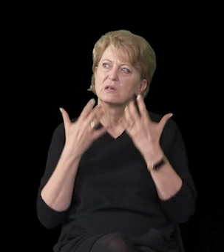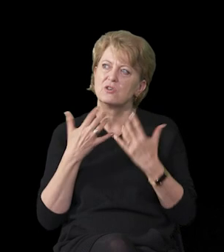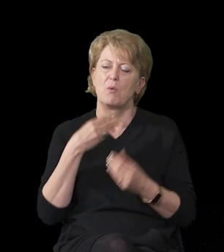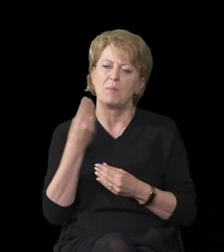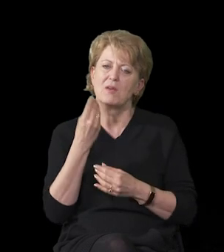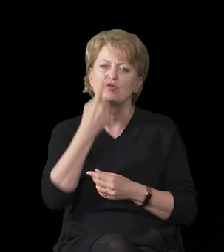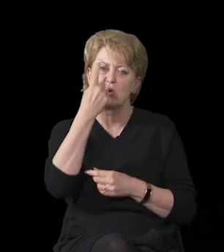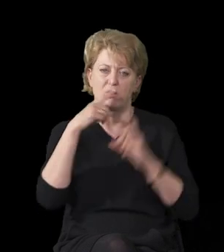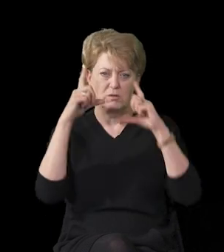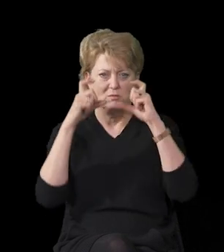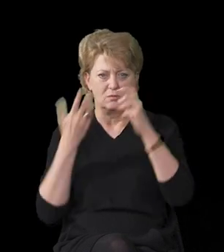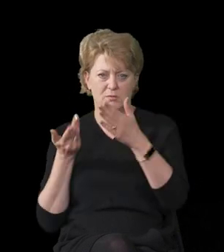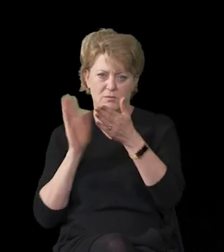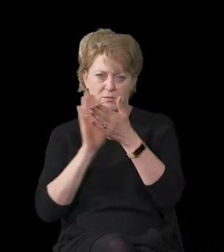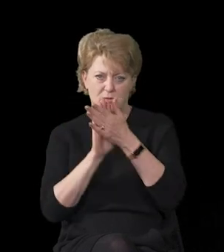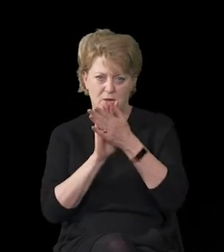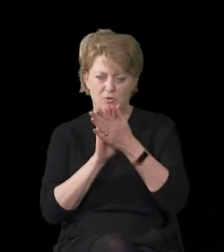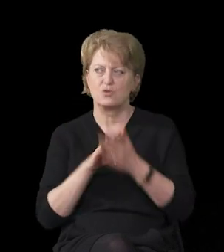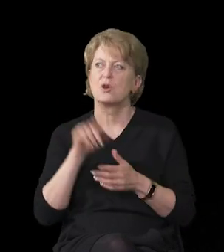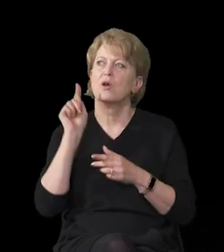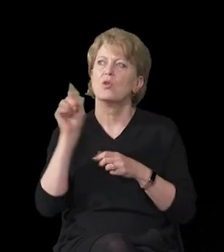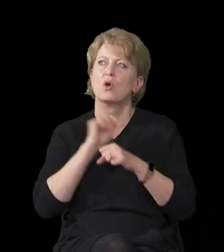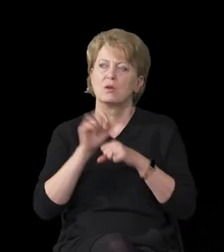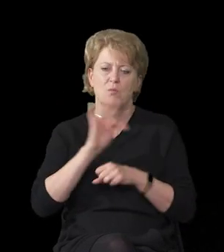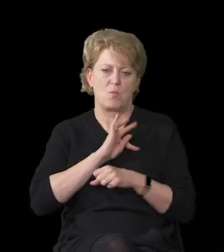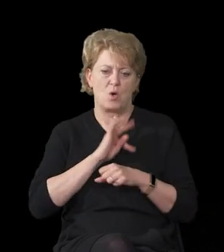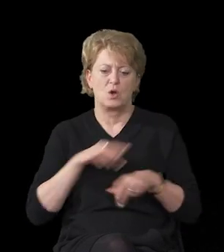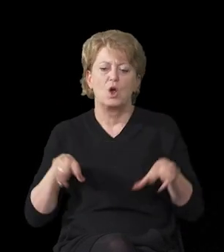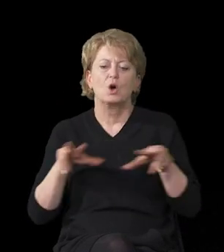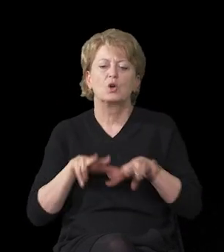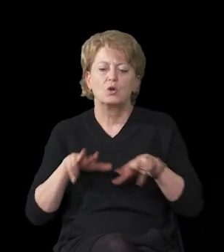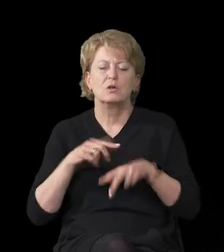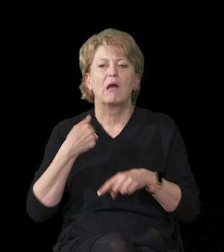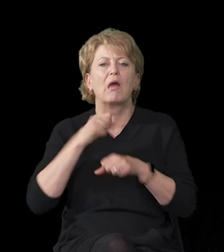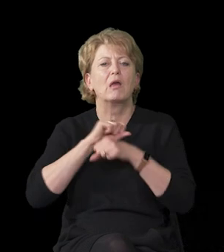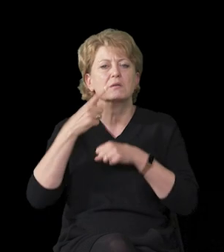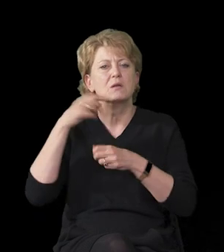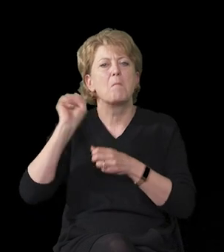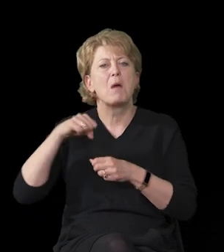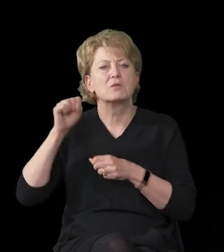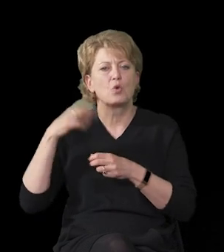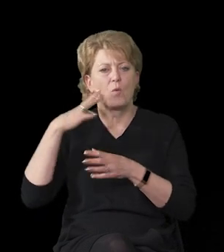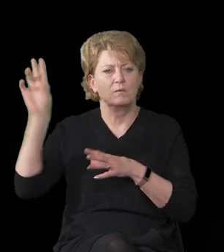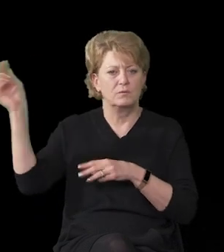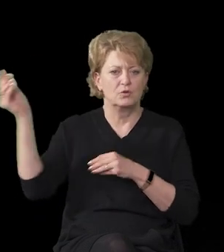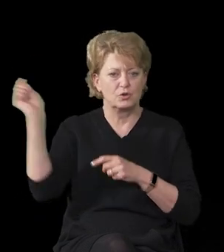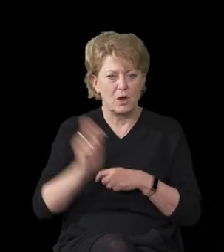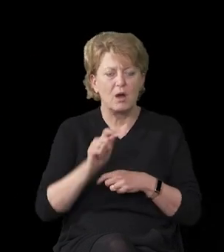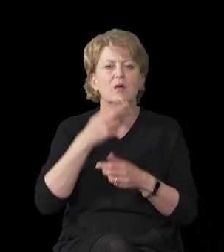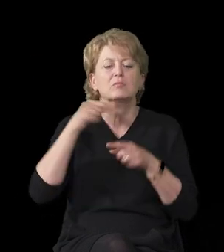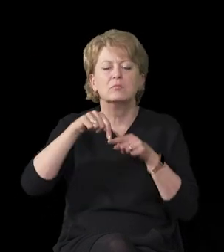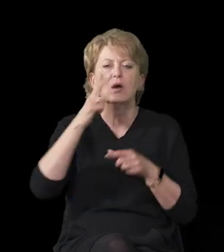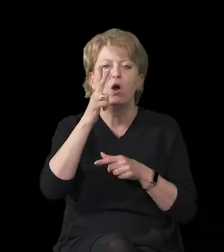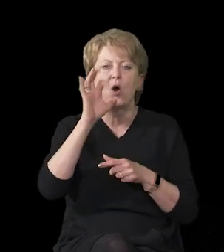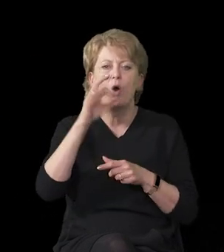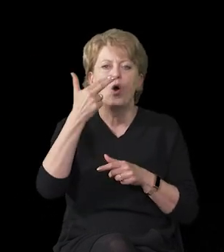rzecz. To jest zdjęcie, które jest wykonane w mojej rodzinnej miejscowości. Ja pochodzę z Mazowsza, z Konstancina. I to